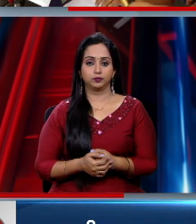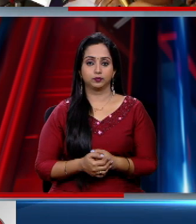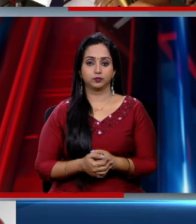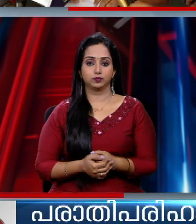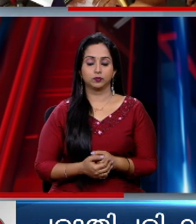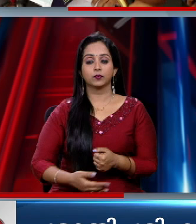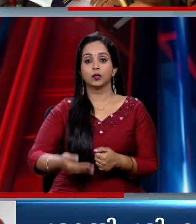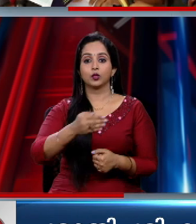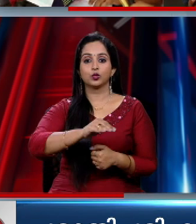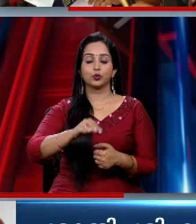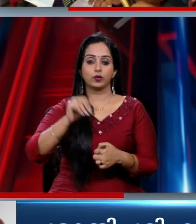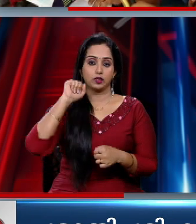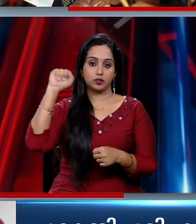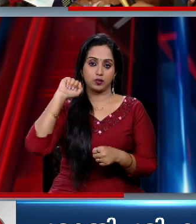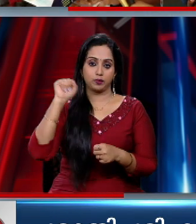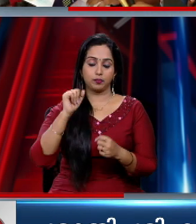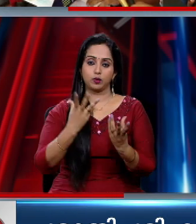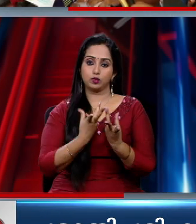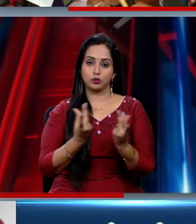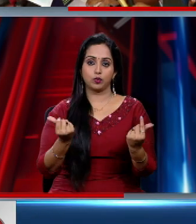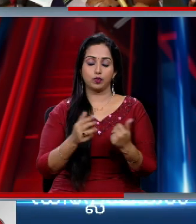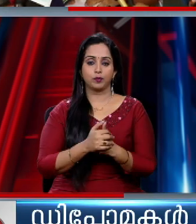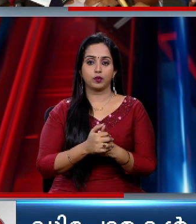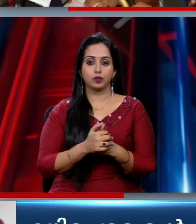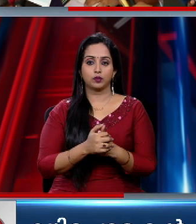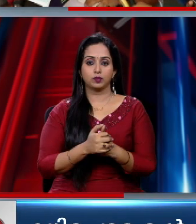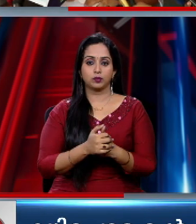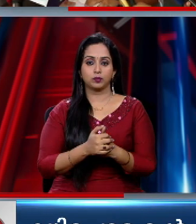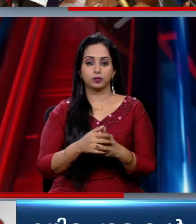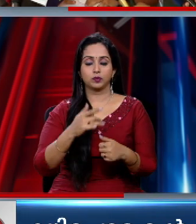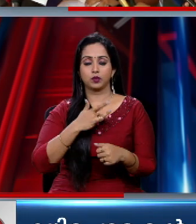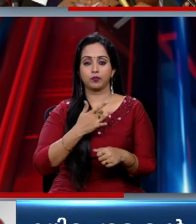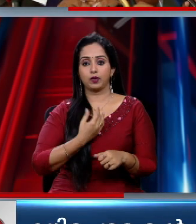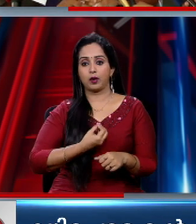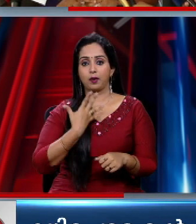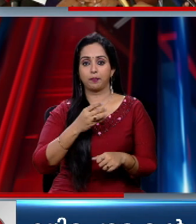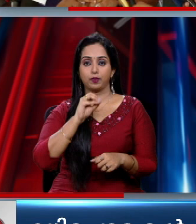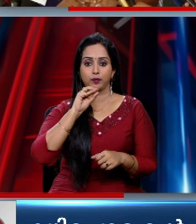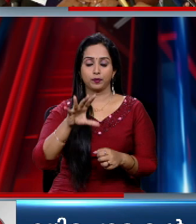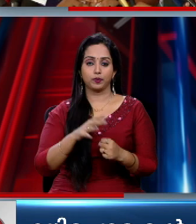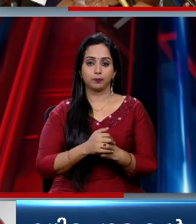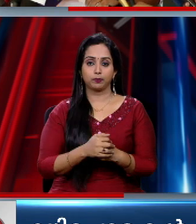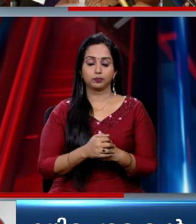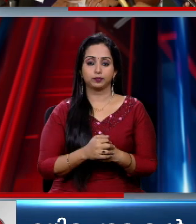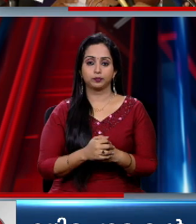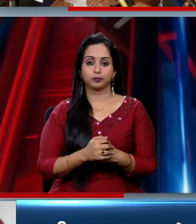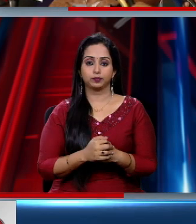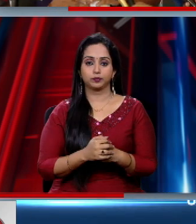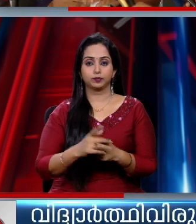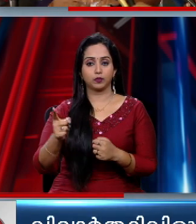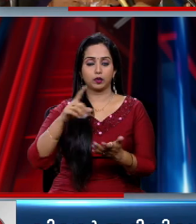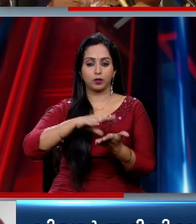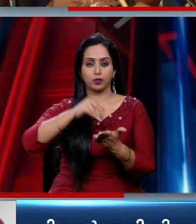വിദ്യാർത്ഥികൾ സമരം ഒത്തുതീർന്നല്ലോ, ഒത്തുതീർന്നു എന്നുള്ള കാര്യം ഞാൻ സന്തോഷപൂർവ്വം പ്രഖ്യാപിക്കുകയാണ് ചെയ്തത്. അവിടെ പഠനം